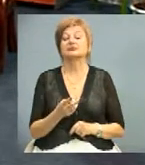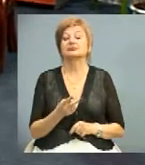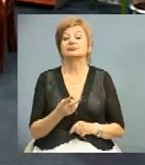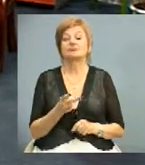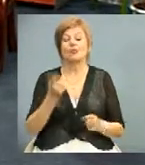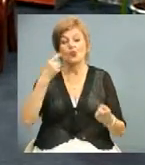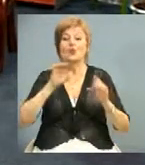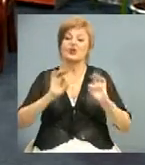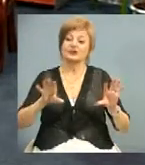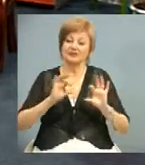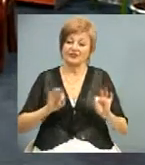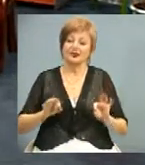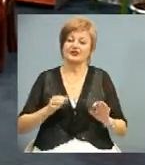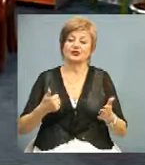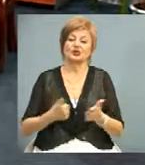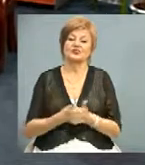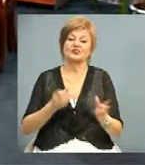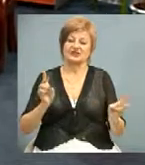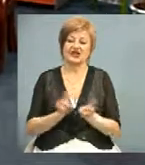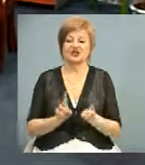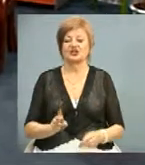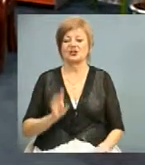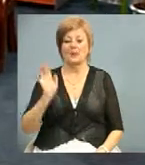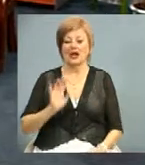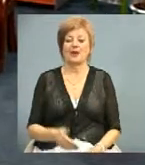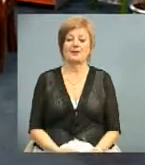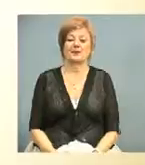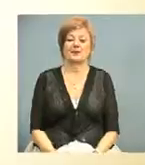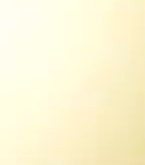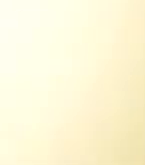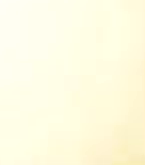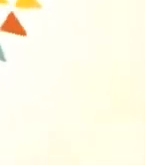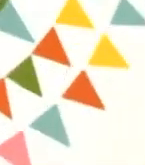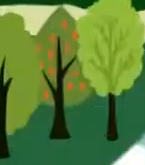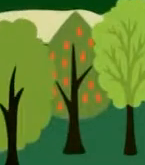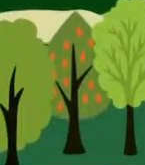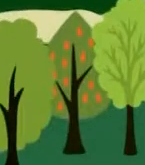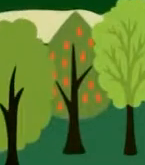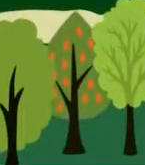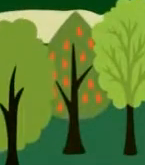Друзі, гарного вам перегляду і до нових зустрічей. Бувайте!